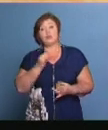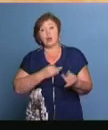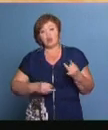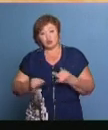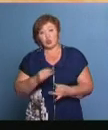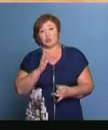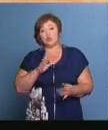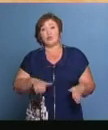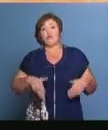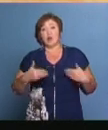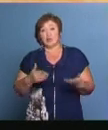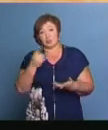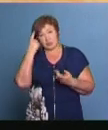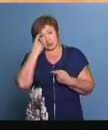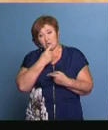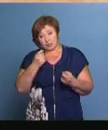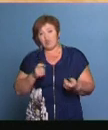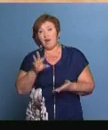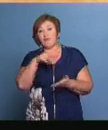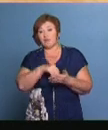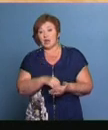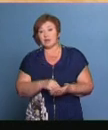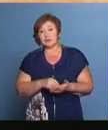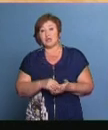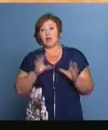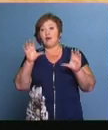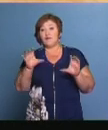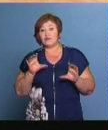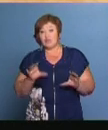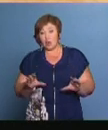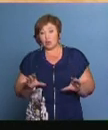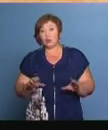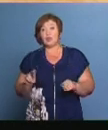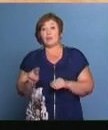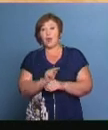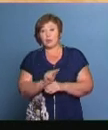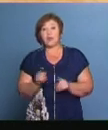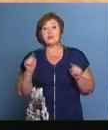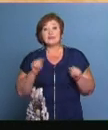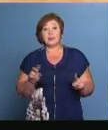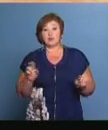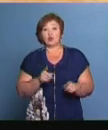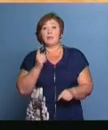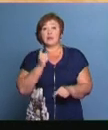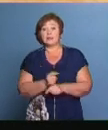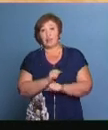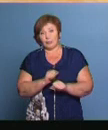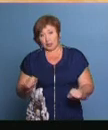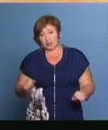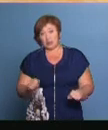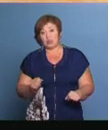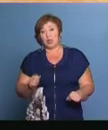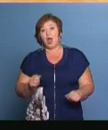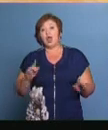будем выходить с инициативой, вносить в том числе в закон вот, поправки с тем, чтобы запретить, как-то